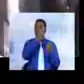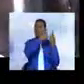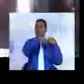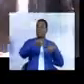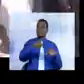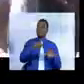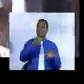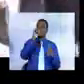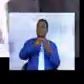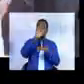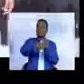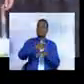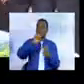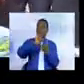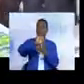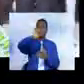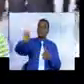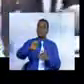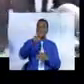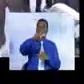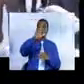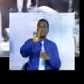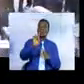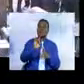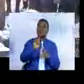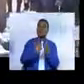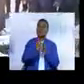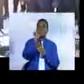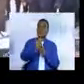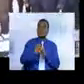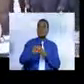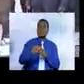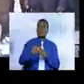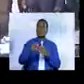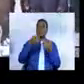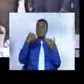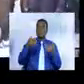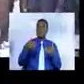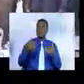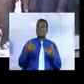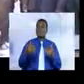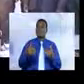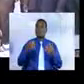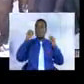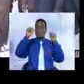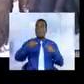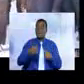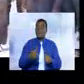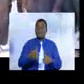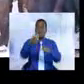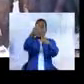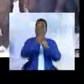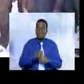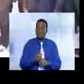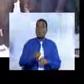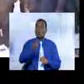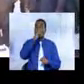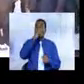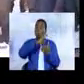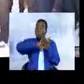cet après-midi, ce mercredi 27 novembre 2013, la mise en service de la station de production d'eau de la Loka dans la commune de